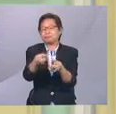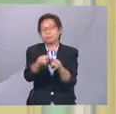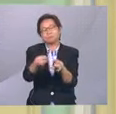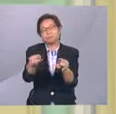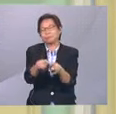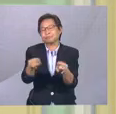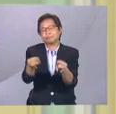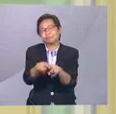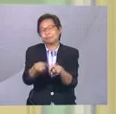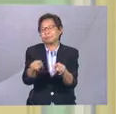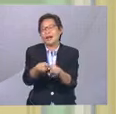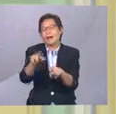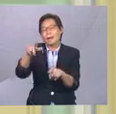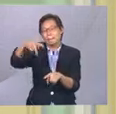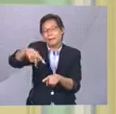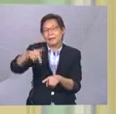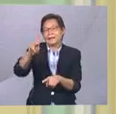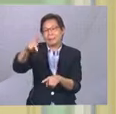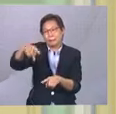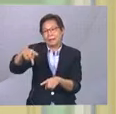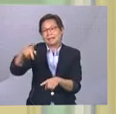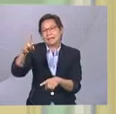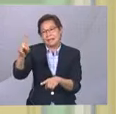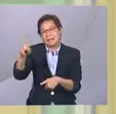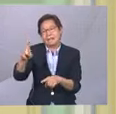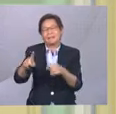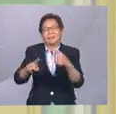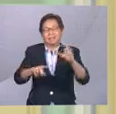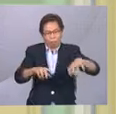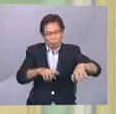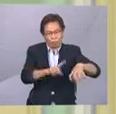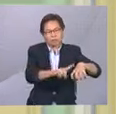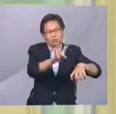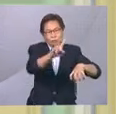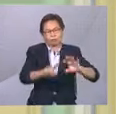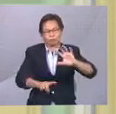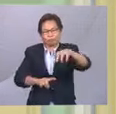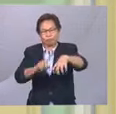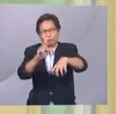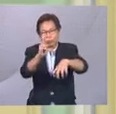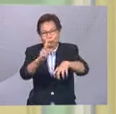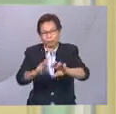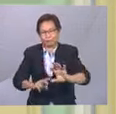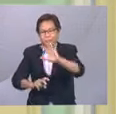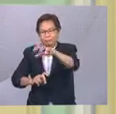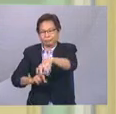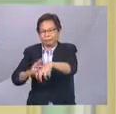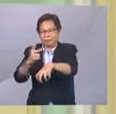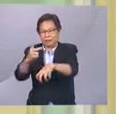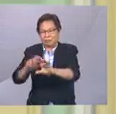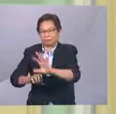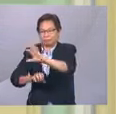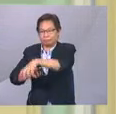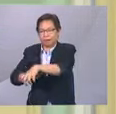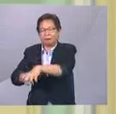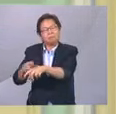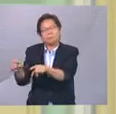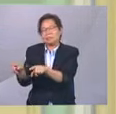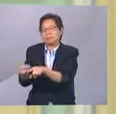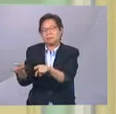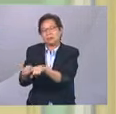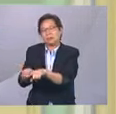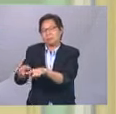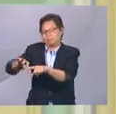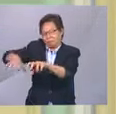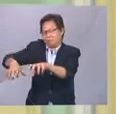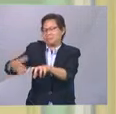e-shop dipikir pd120 3 dan 4 Hai jadi sajalah